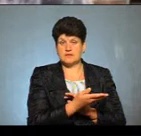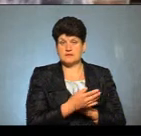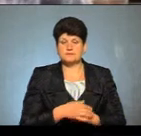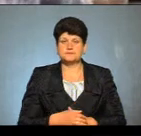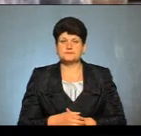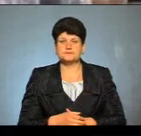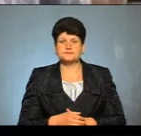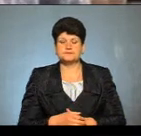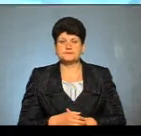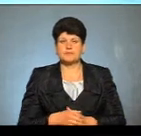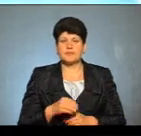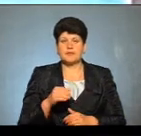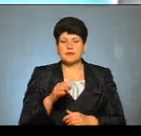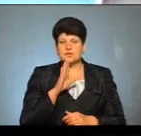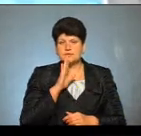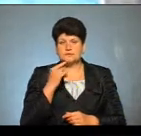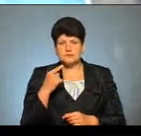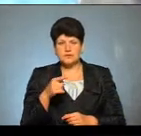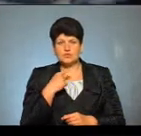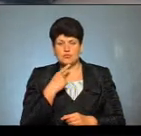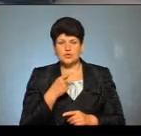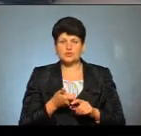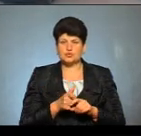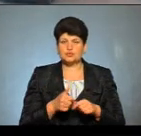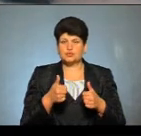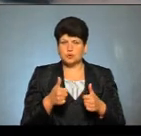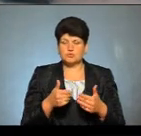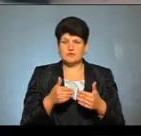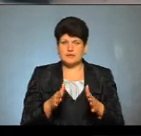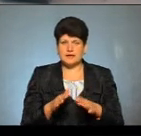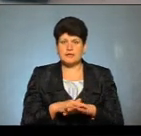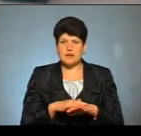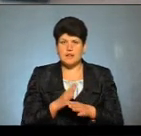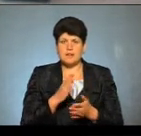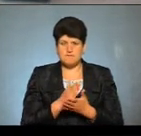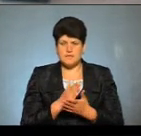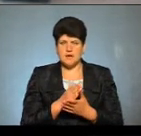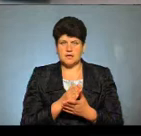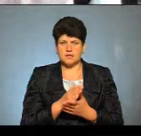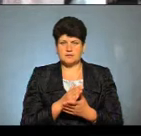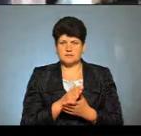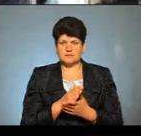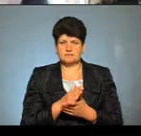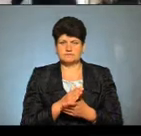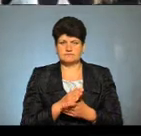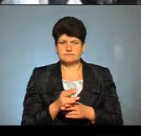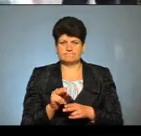25-29. Марія Свалова говорить, що дуже добре, що відкрили ринок, та має декілька зауважень до його